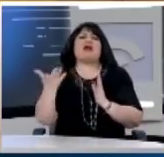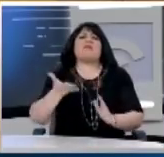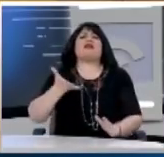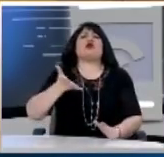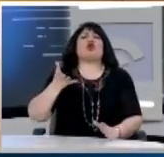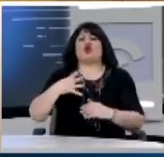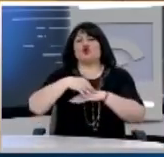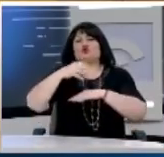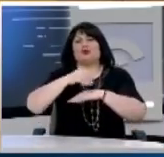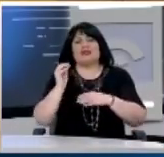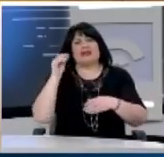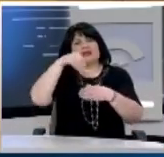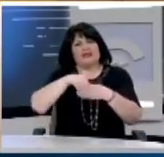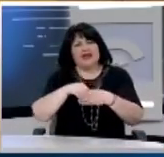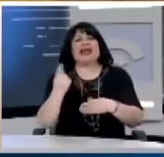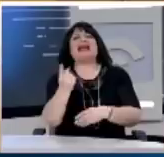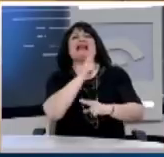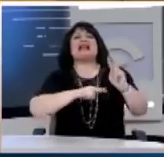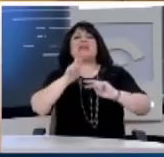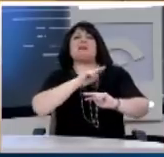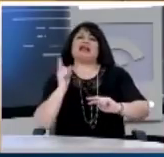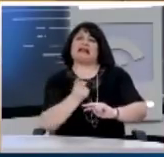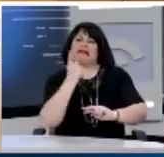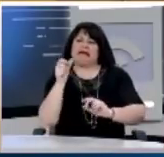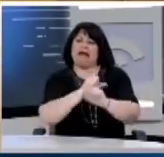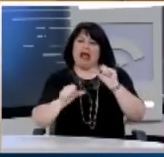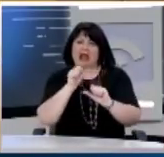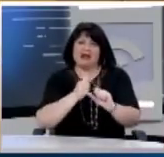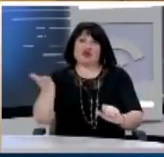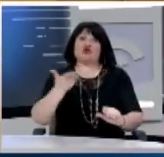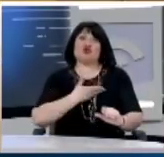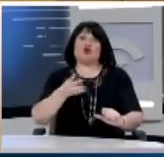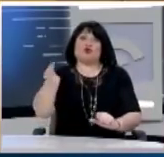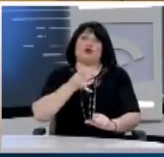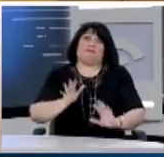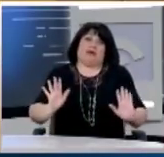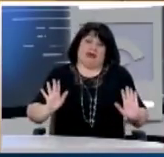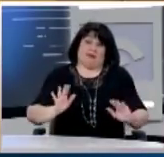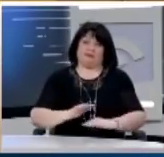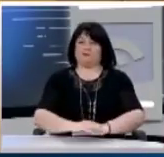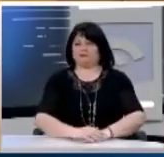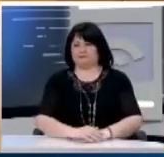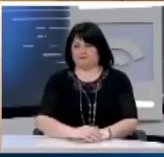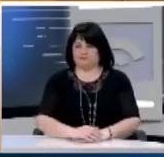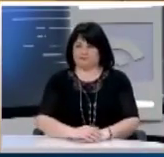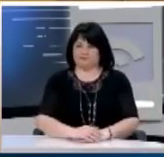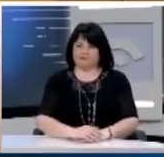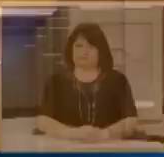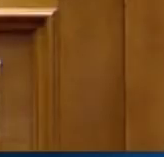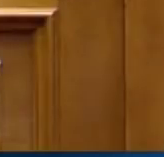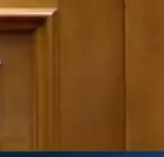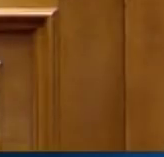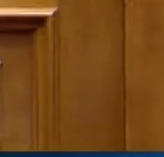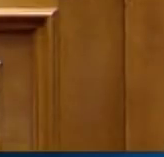την παρέμβασή της για την κλιματική αλλαγή που συγκλώνησε την Ιφίλιο και κατηγόρησε τους πολιτικούς ότι δεν